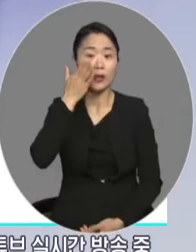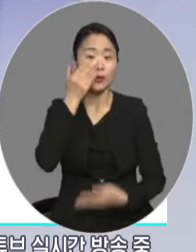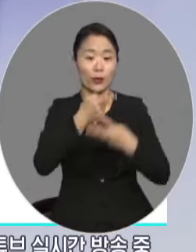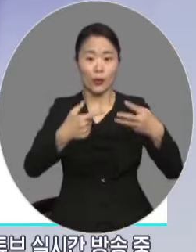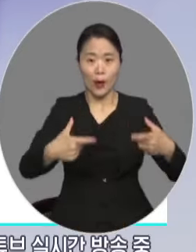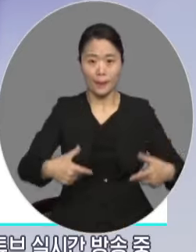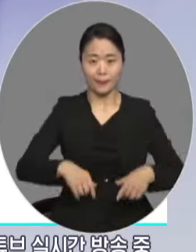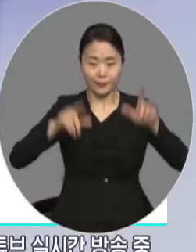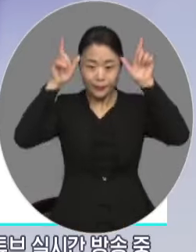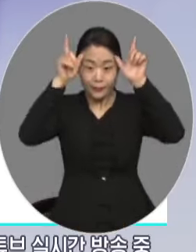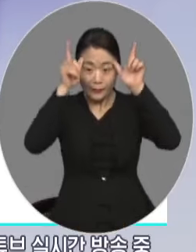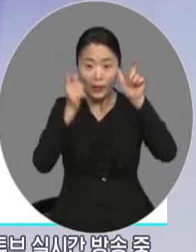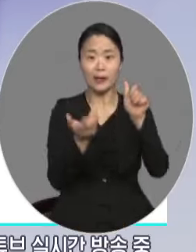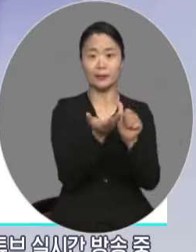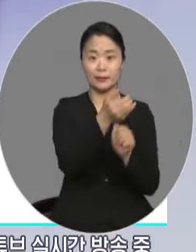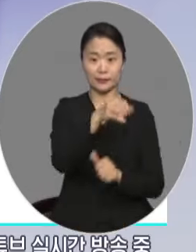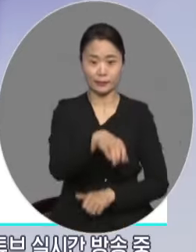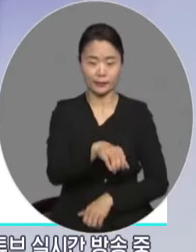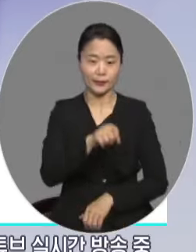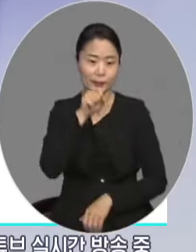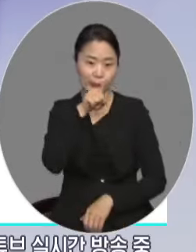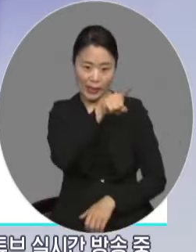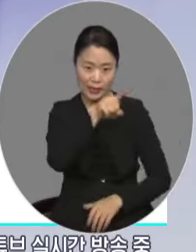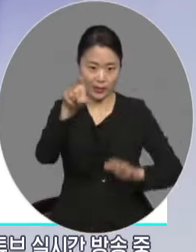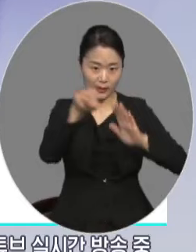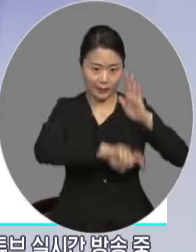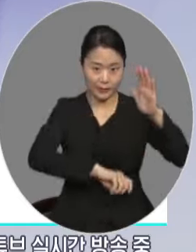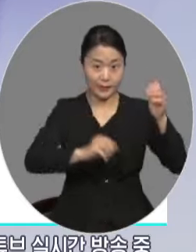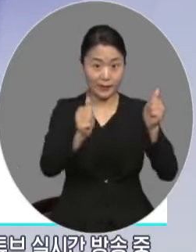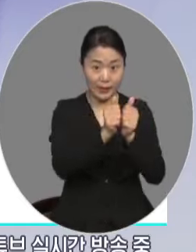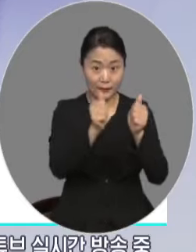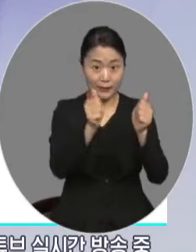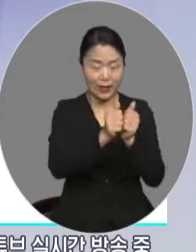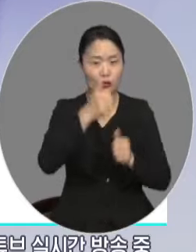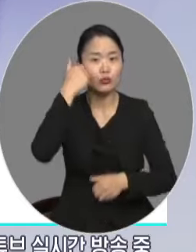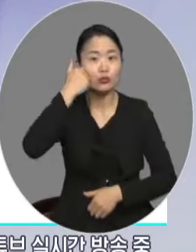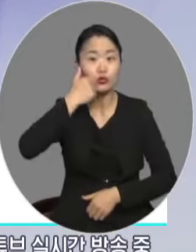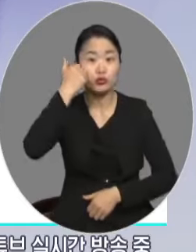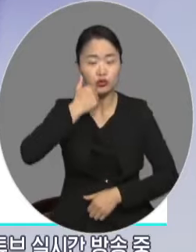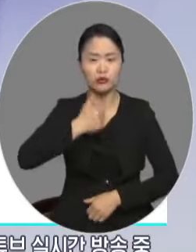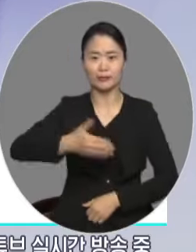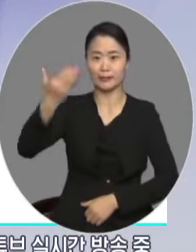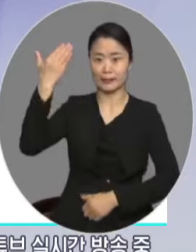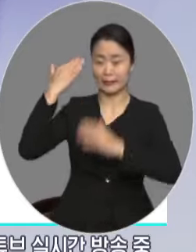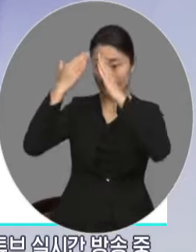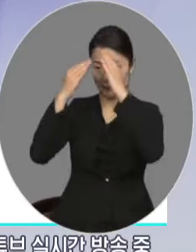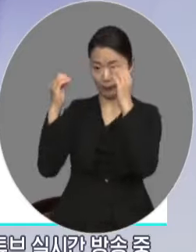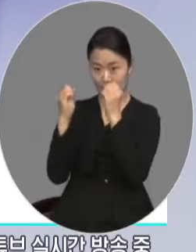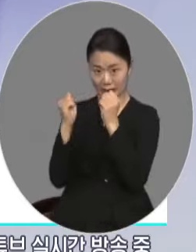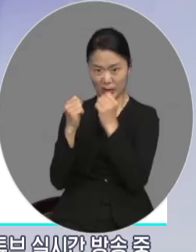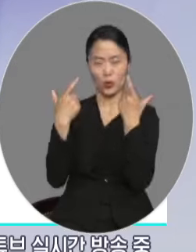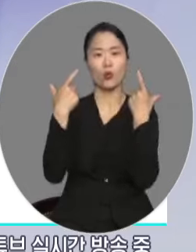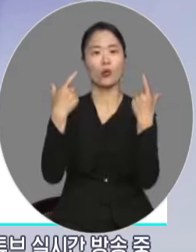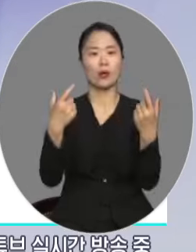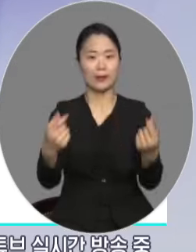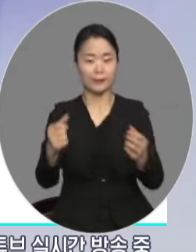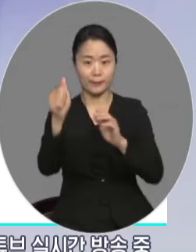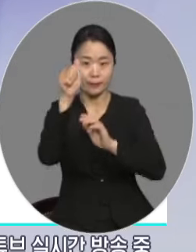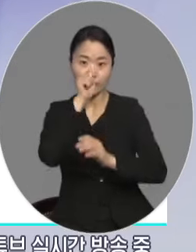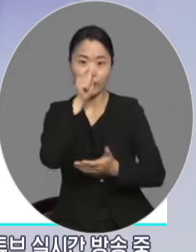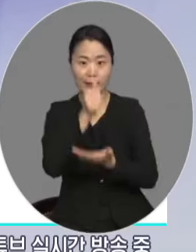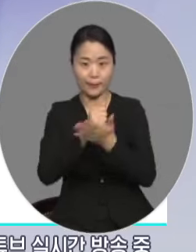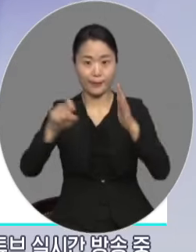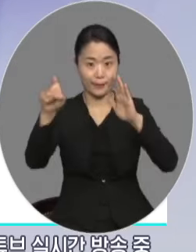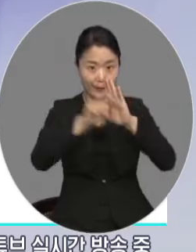울주군의 한 농가에서 한우 씨 수소 정액을 훔친 절도범은 전북 장수군에서 동일한 범행을 벌이다